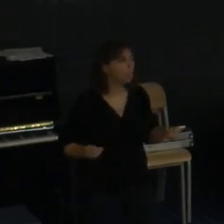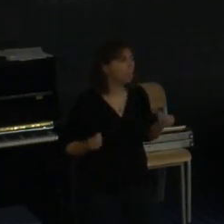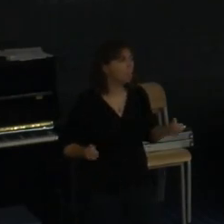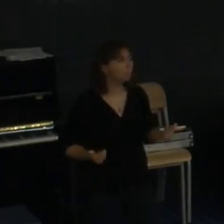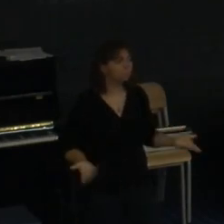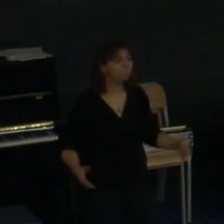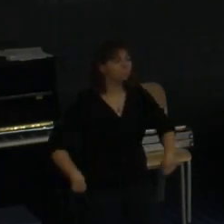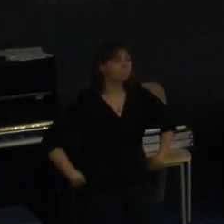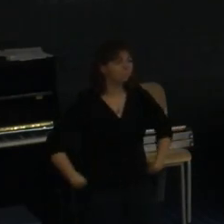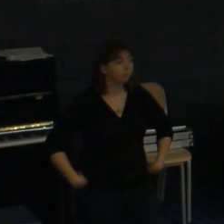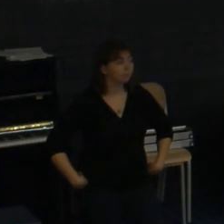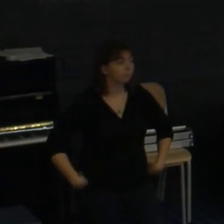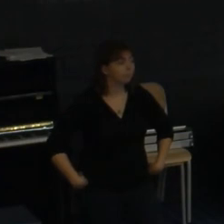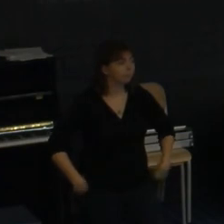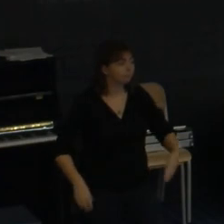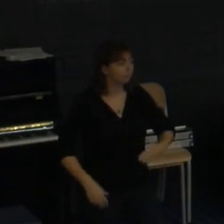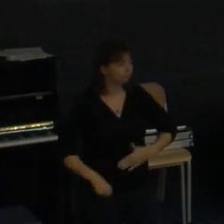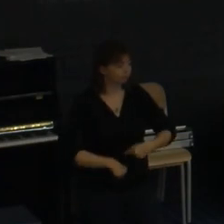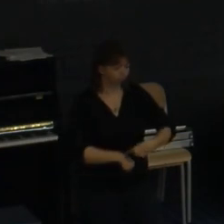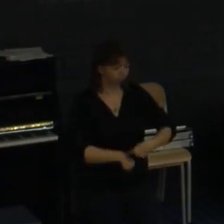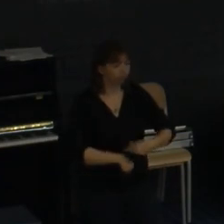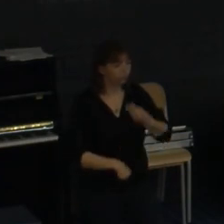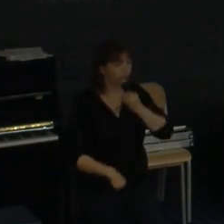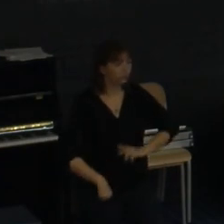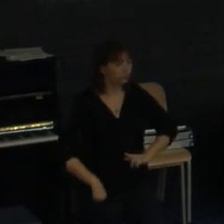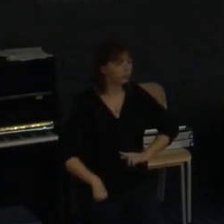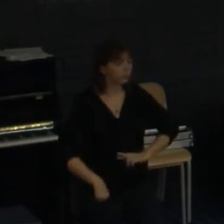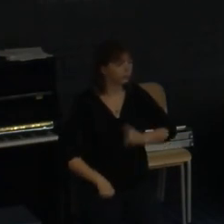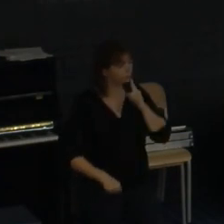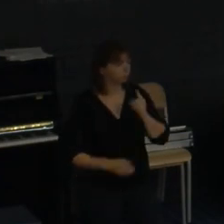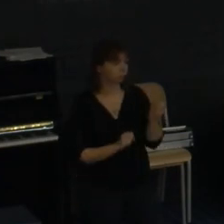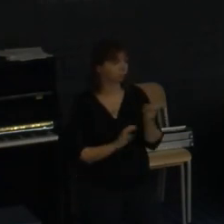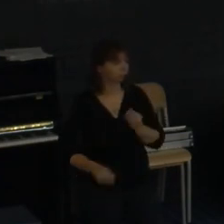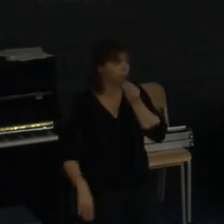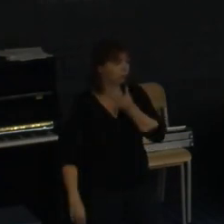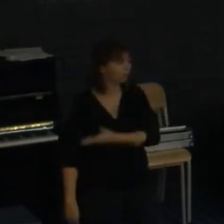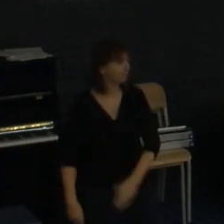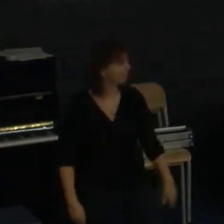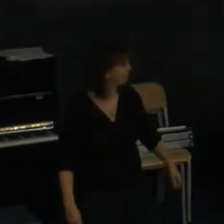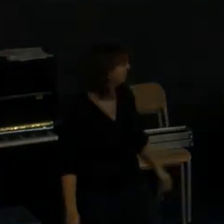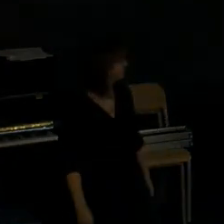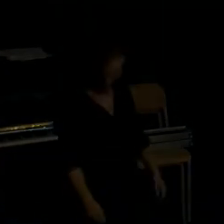Bon, ben ça va, maintenant c'est le repas, on peut aller manger, etc. Quoi.